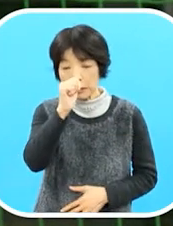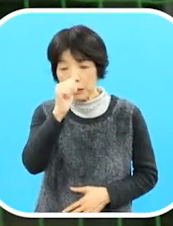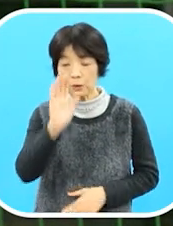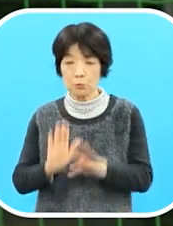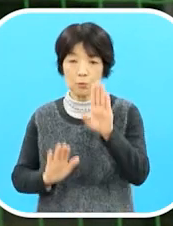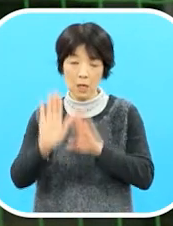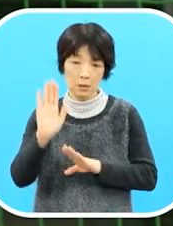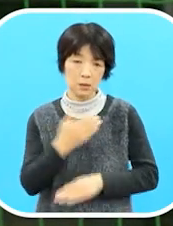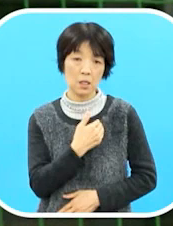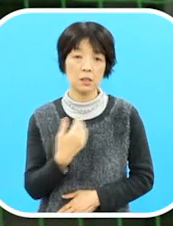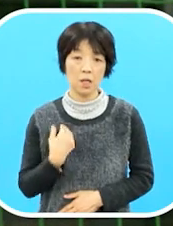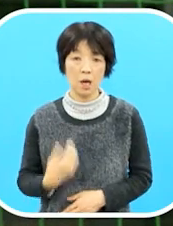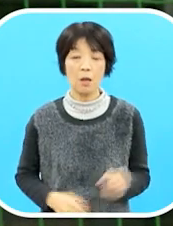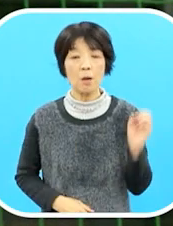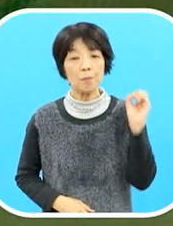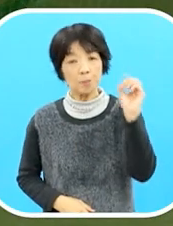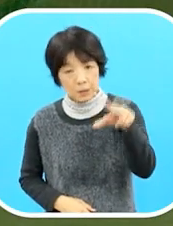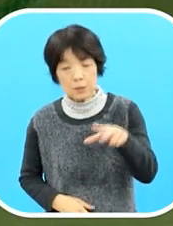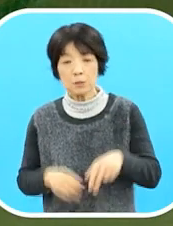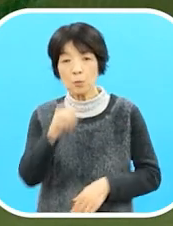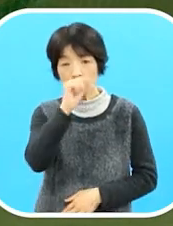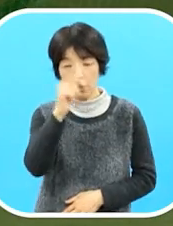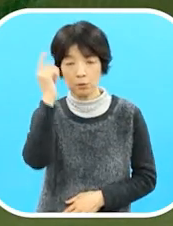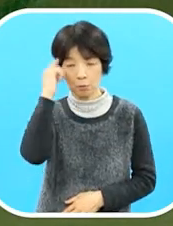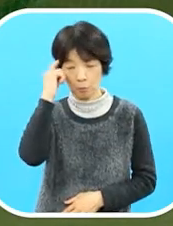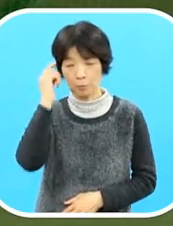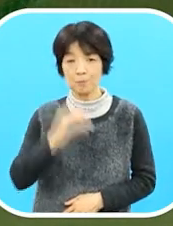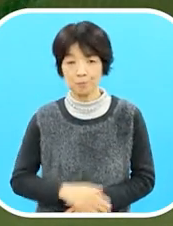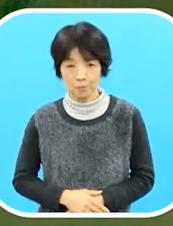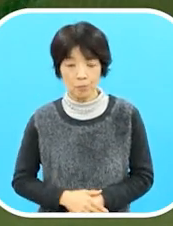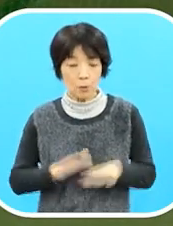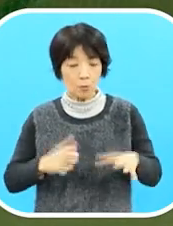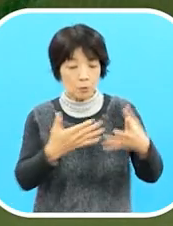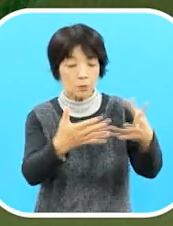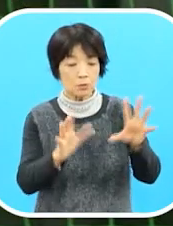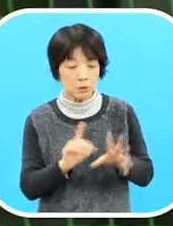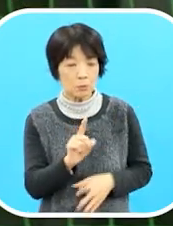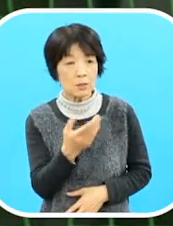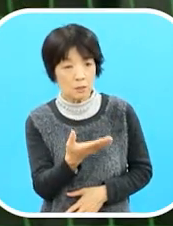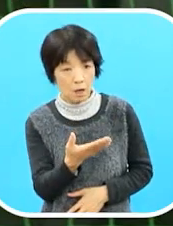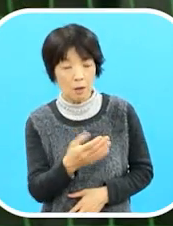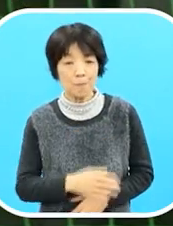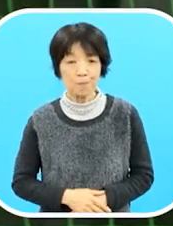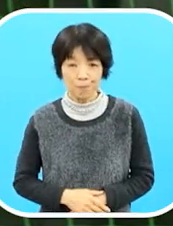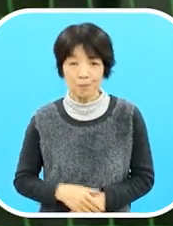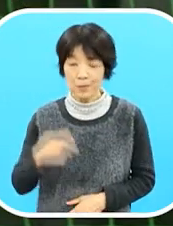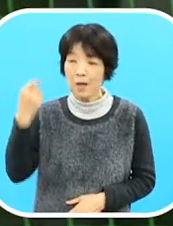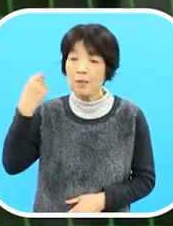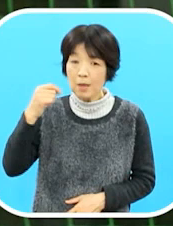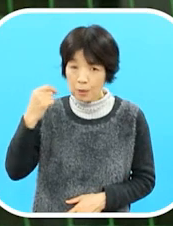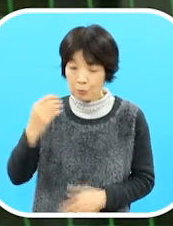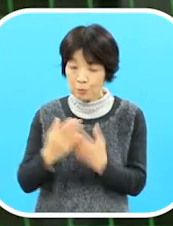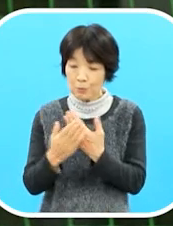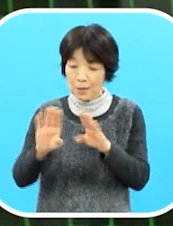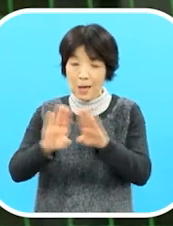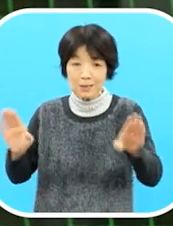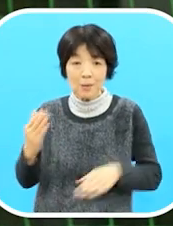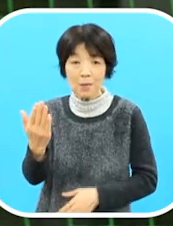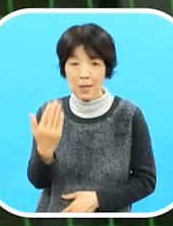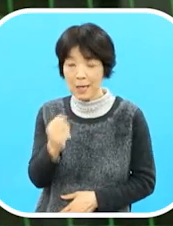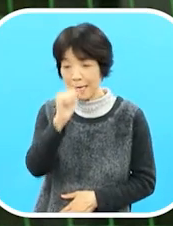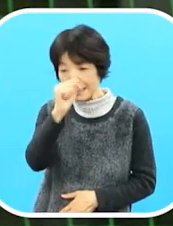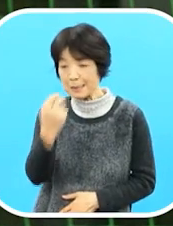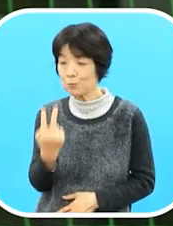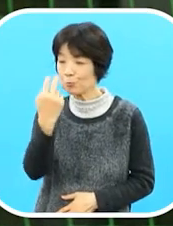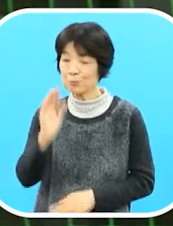ので、いいピッチングができたと思います。 今年の秋翔はどんなチームでした？ 夏の大会始まる前から本当にいい雰囲気になって